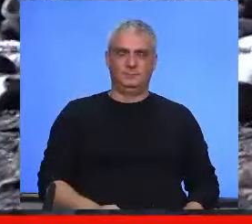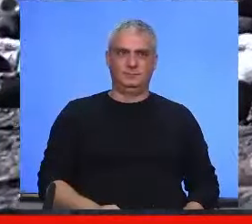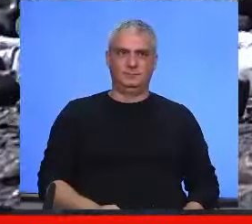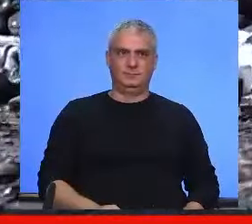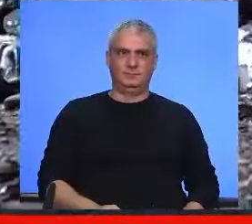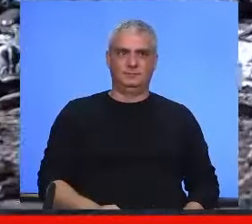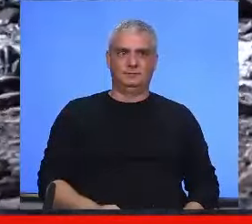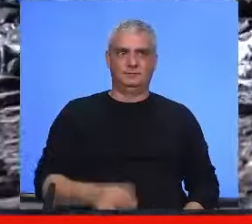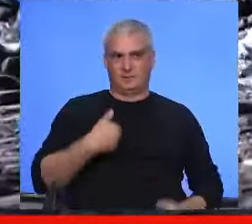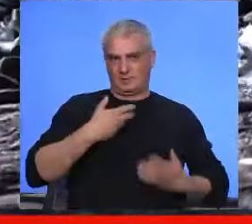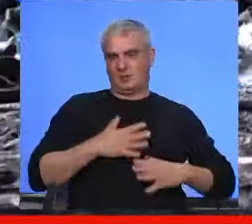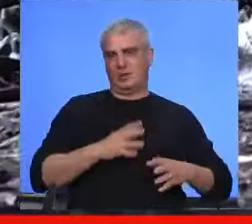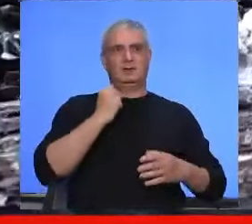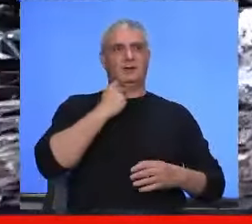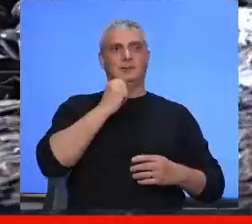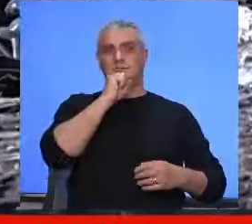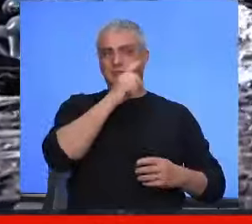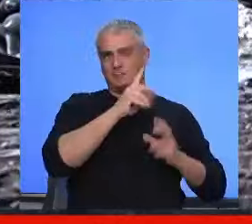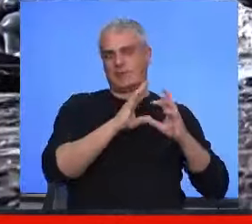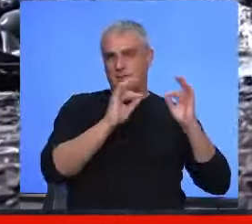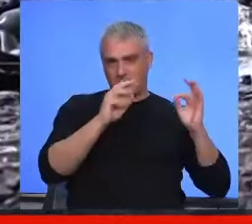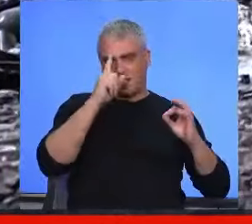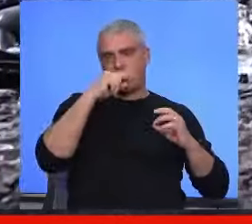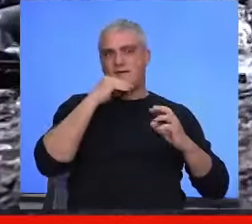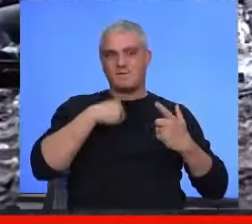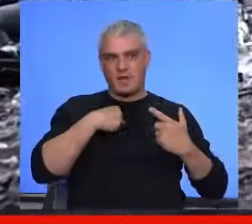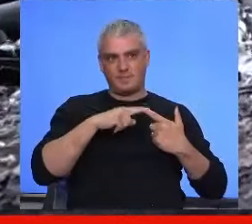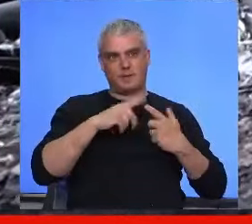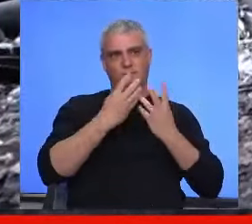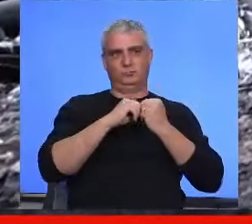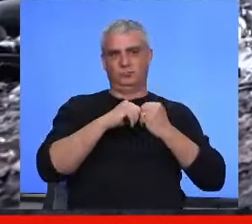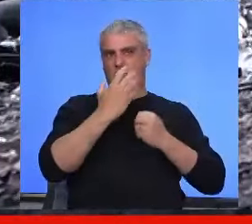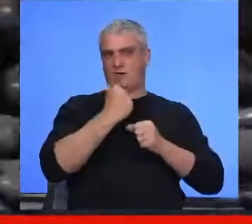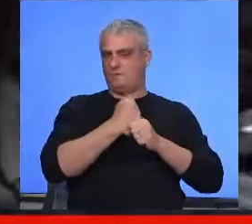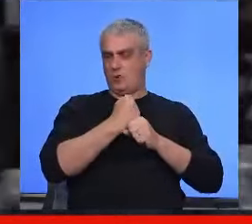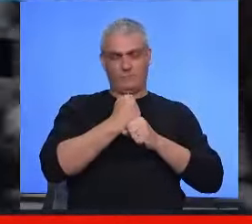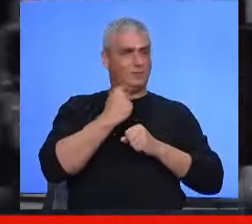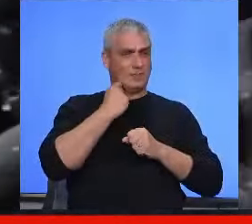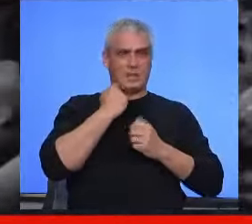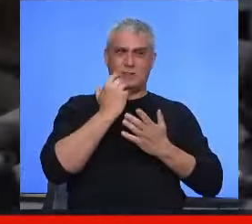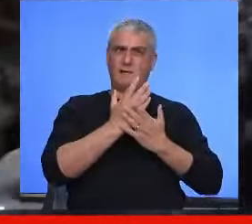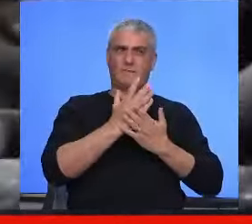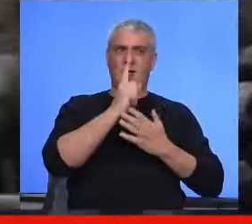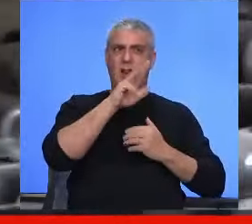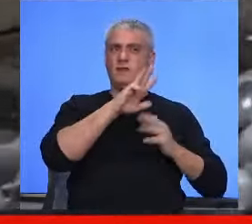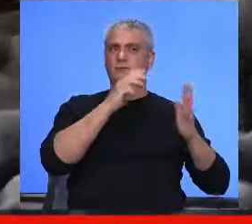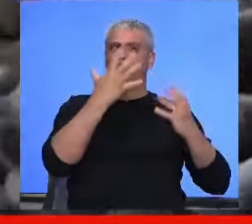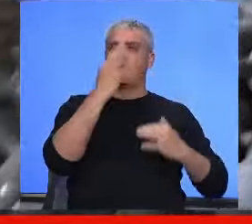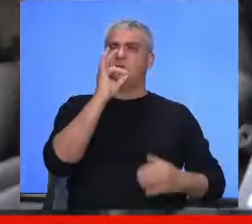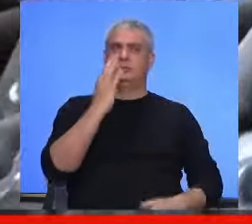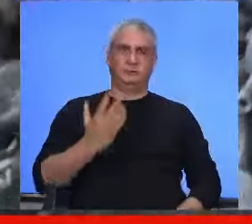אני נולדתי ליין, הסבא התחיל, ואבא, אנחנו משפחה שמתעסקים ביין מ-1950.